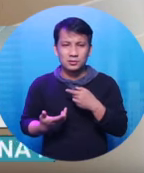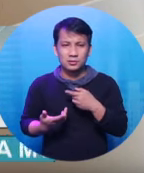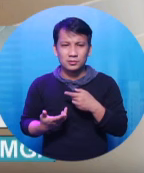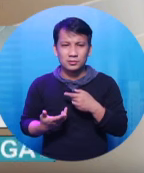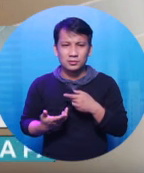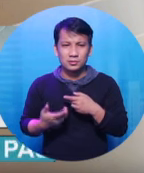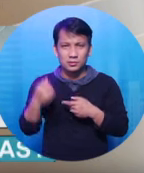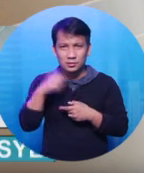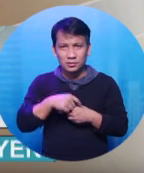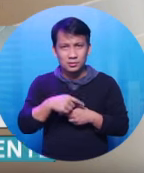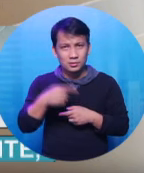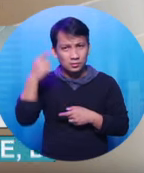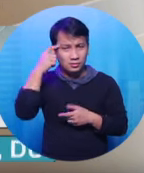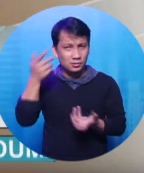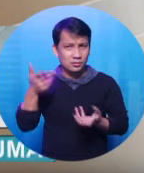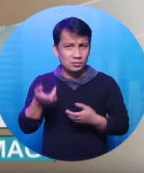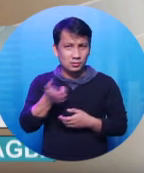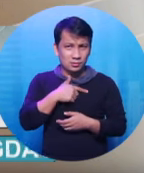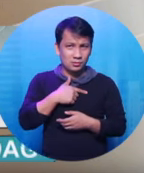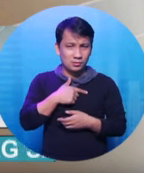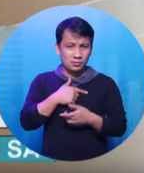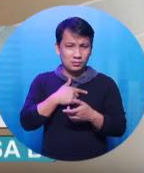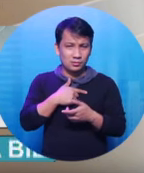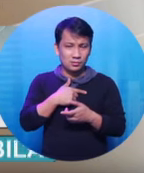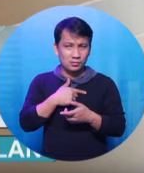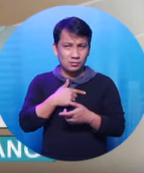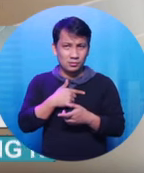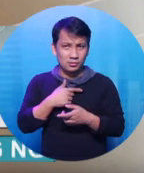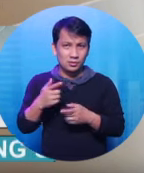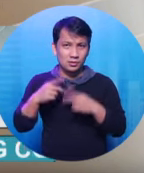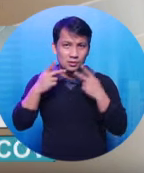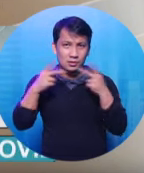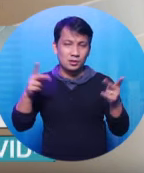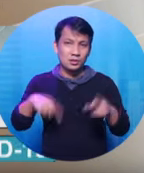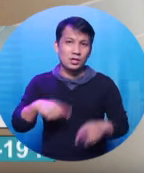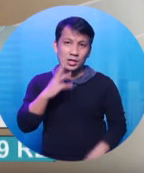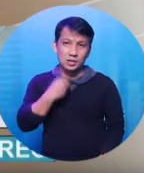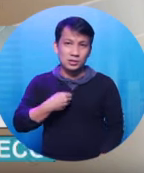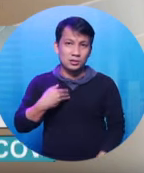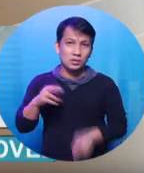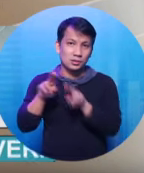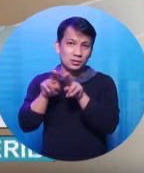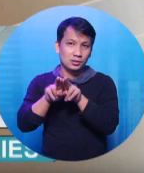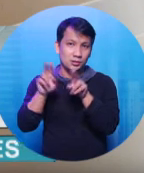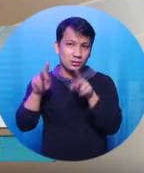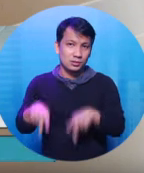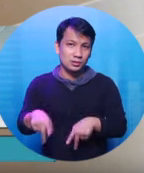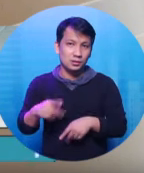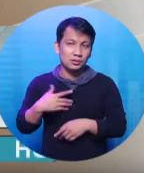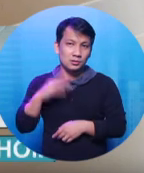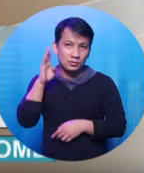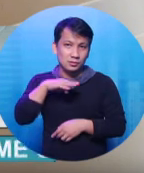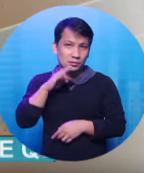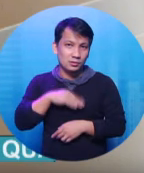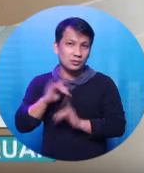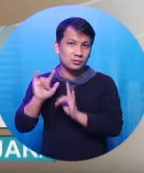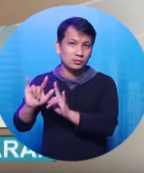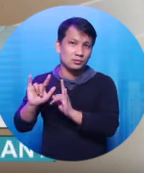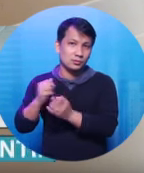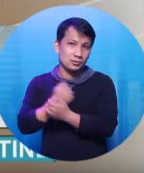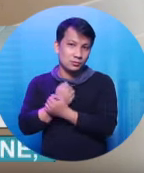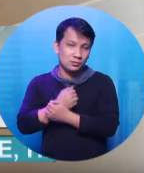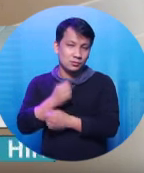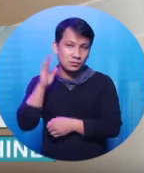ayokong tignan nila kung sasabihin ko dahil public figure ako. Tignan nila ako bilang normal na tao na may kapatid, na mahal ko yung kapatid